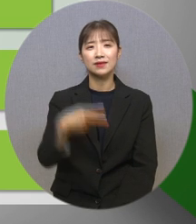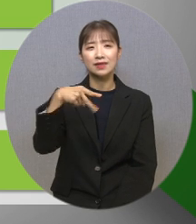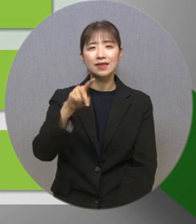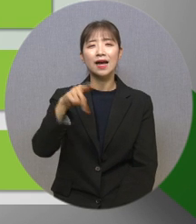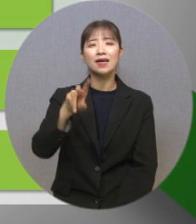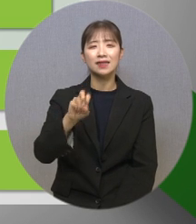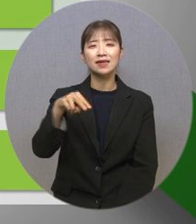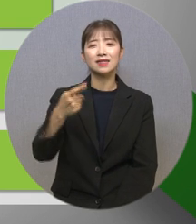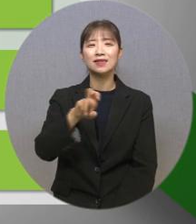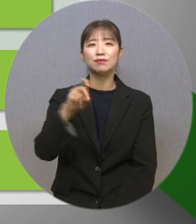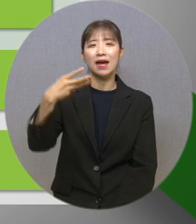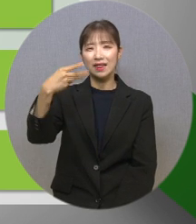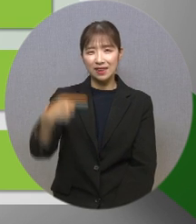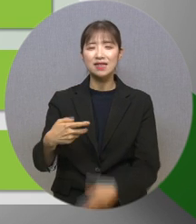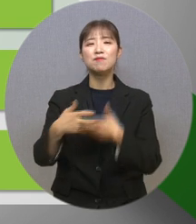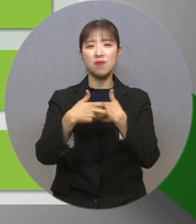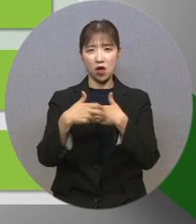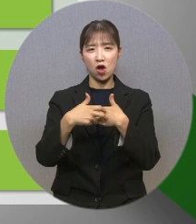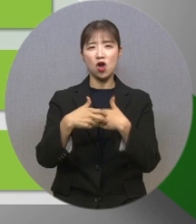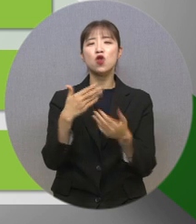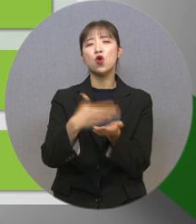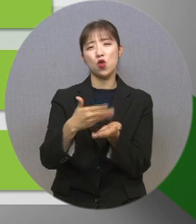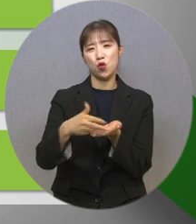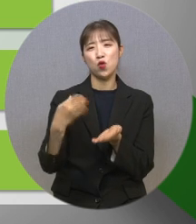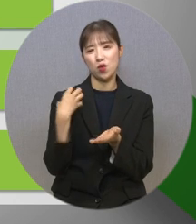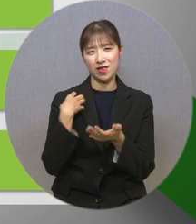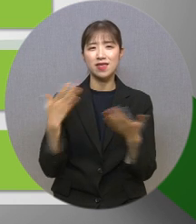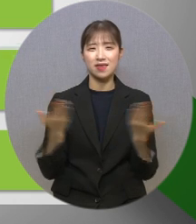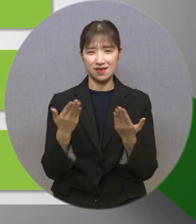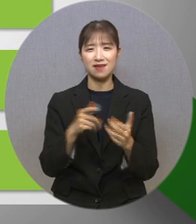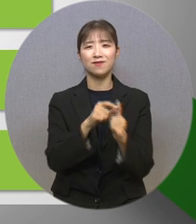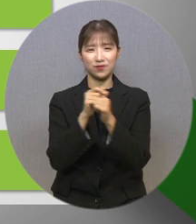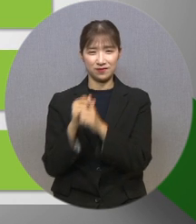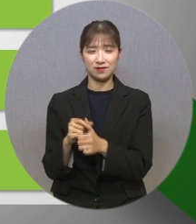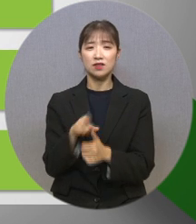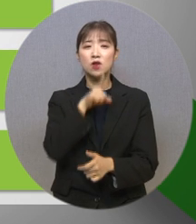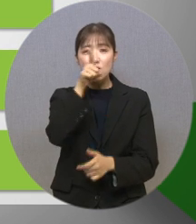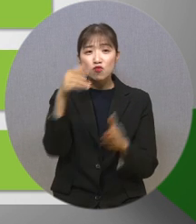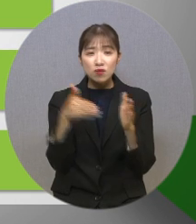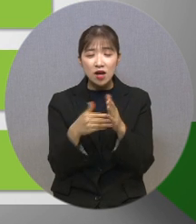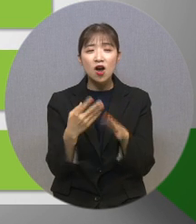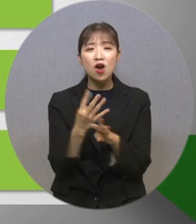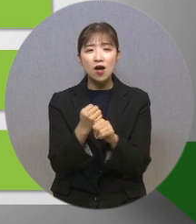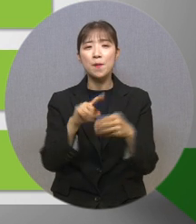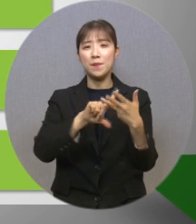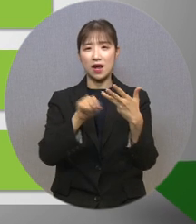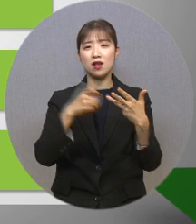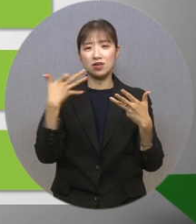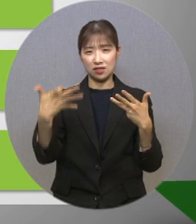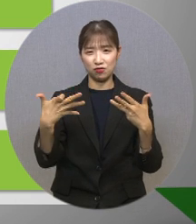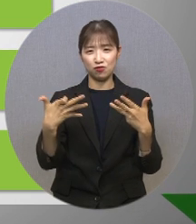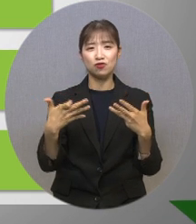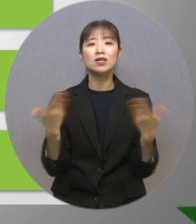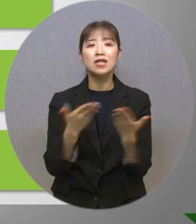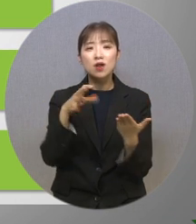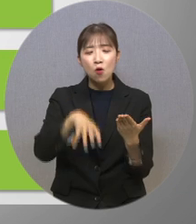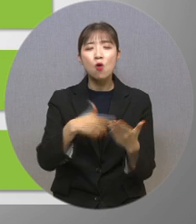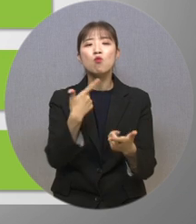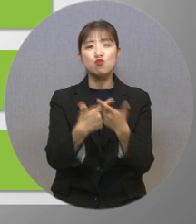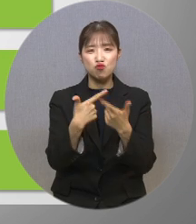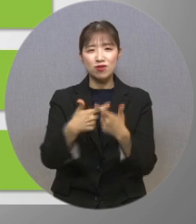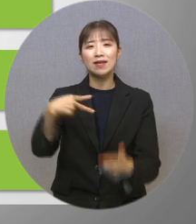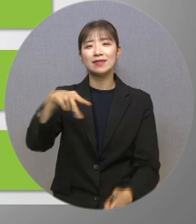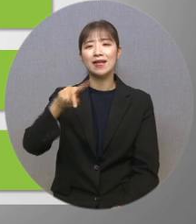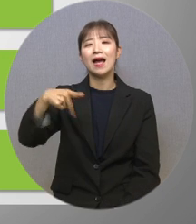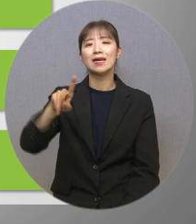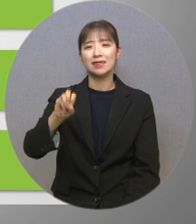사상 스마트 병원에서 환경 미화원을 모집합니다. 접수 마감일은 8월 19일까지며 근무지는 부산광역시